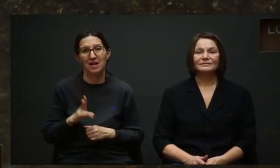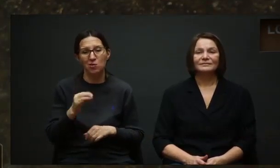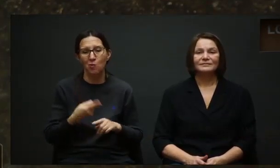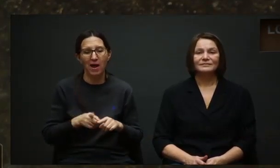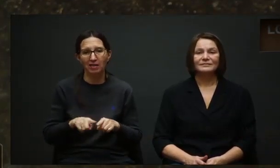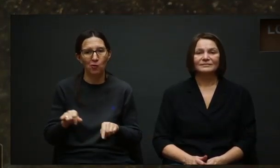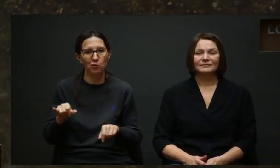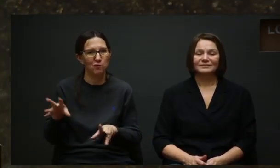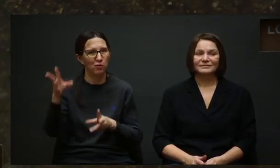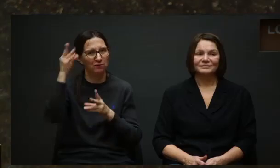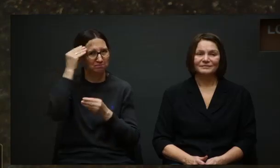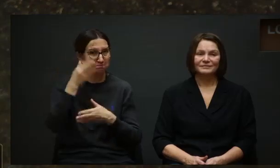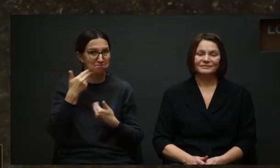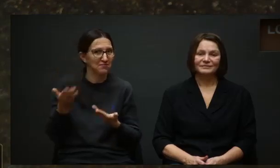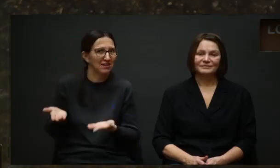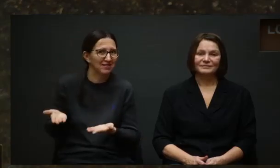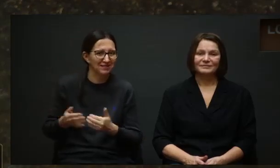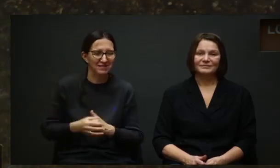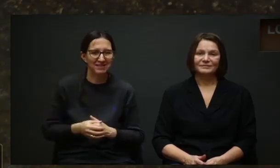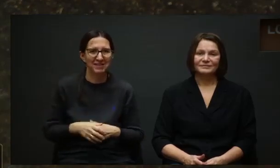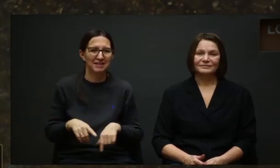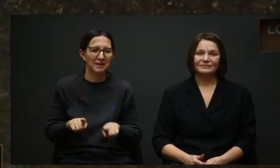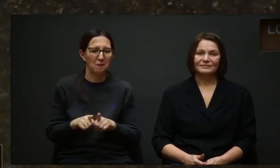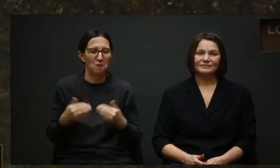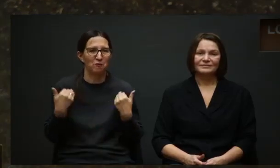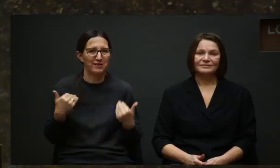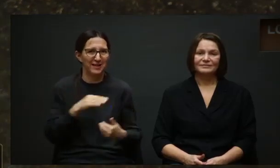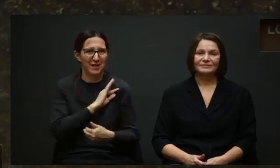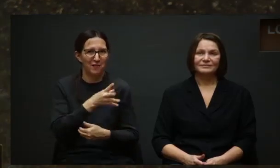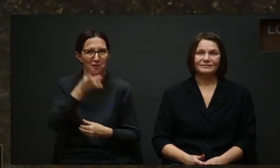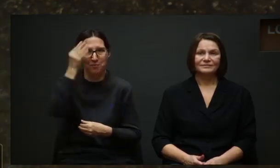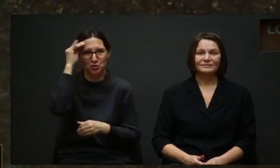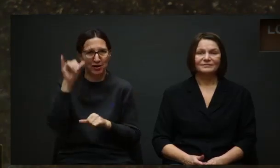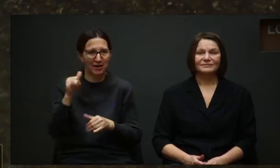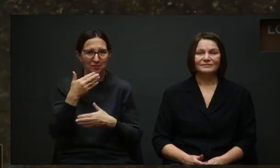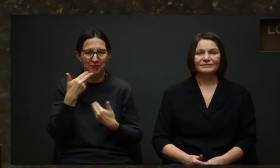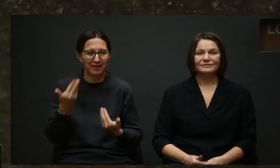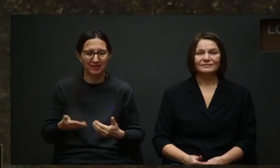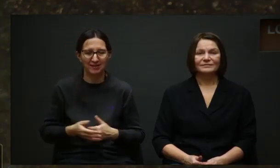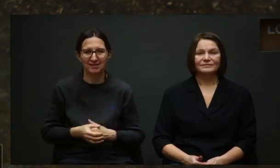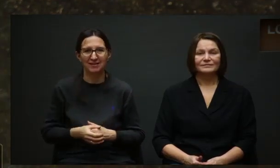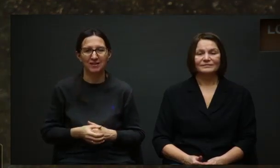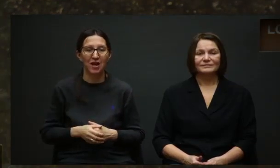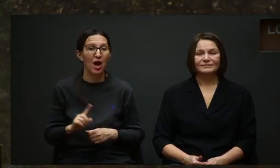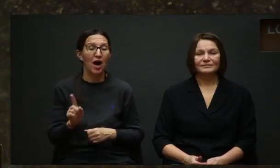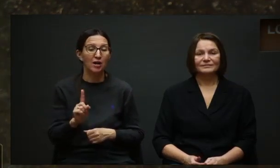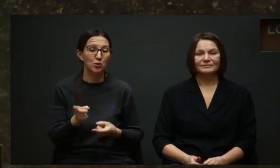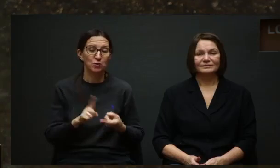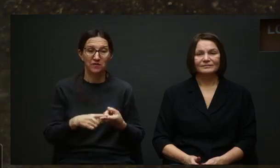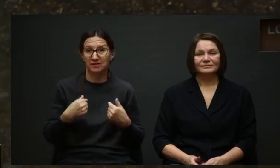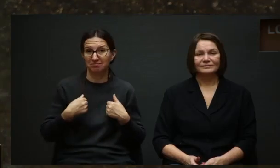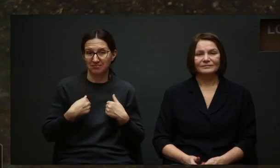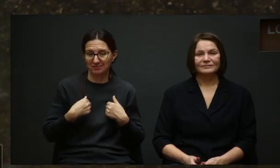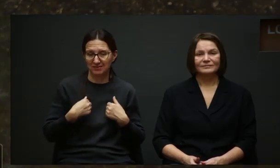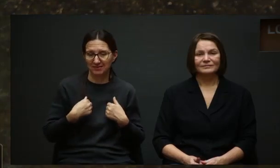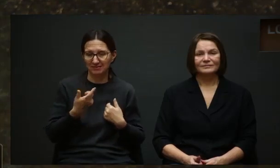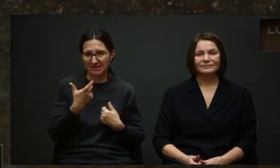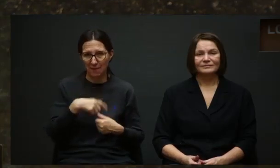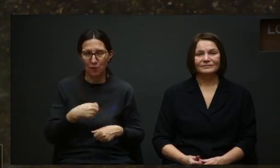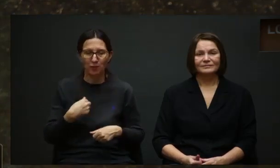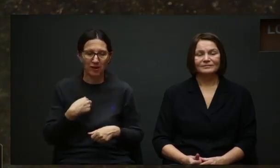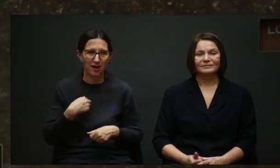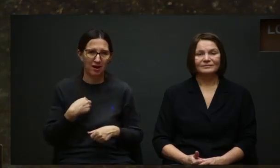не оставило такого сильного впечатления. Вот, что касается меня, то я,